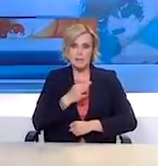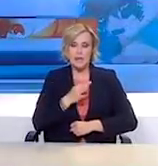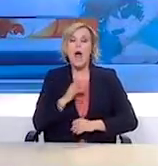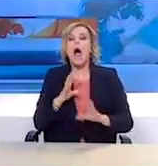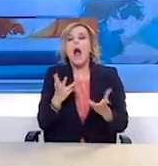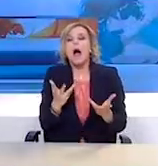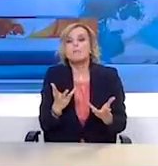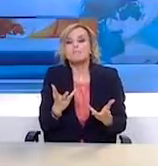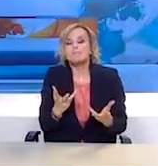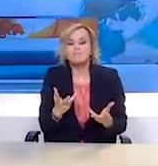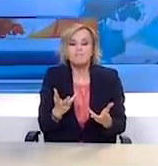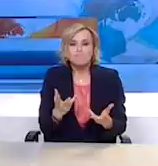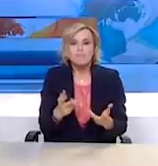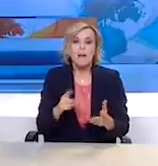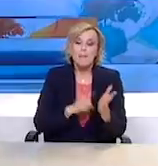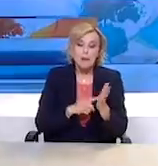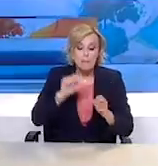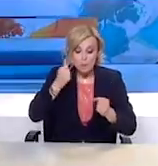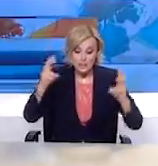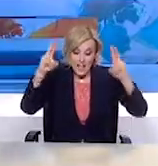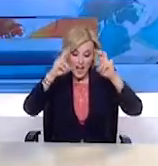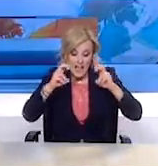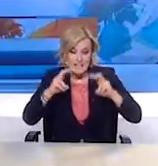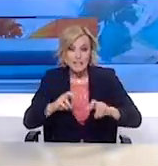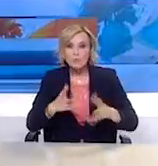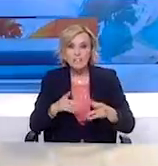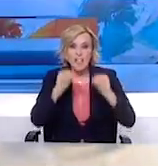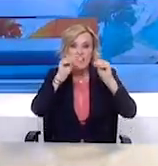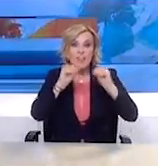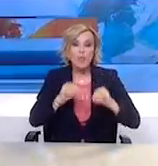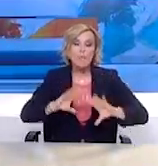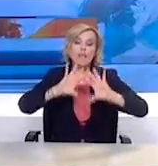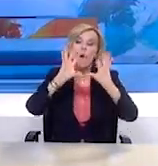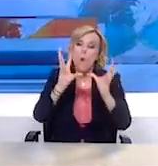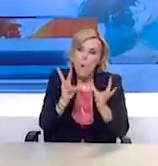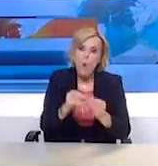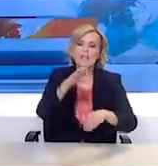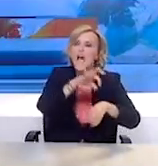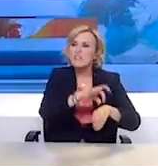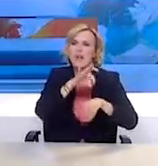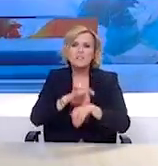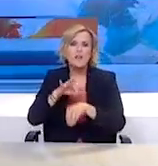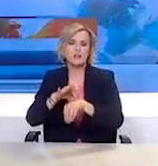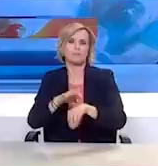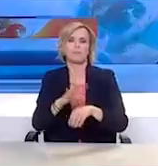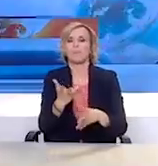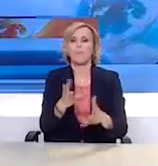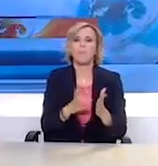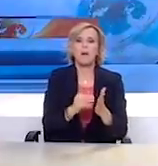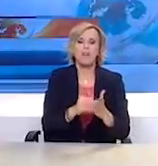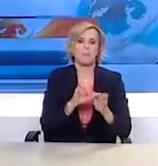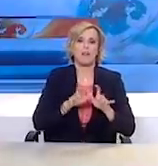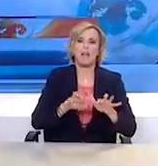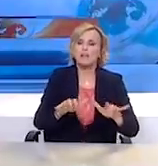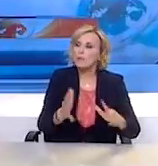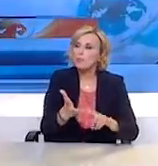που λέει ο δημοσιογράφος. Βέβαια, κανείς πρέπει να εξετάσει τα δεδομένα για όλες τις ασθένειες, και γιατί υπάρχουν ασθένειες όπως τα κακοήθη νοσήματα που